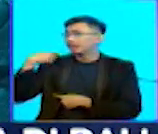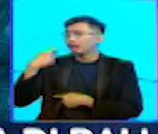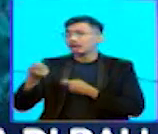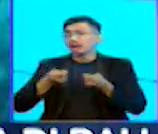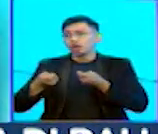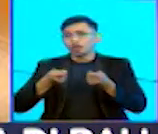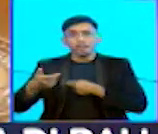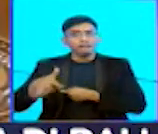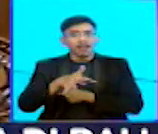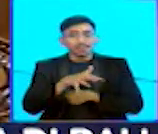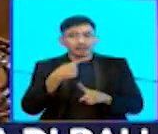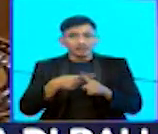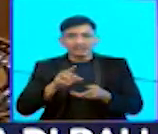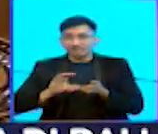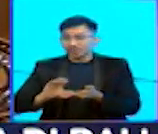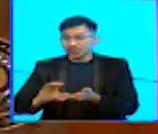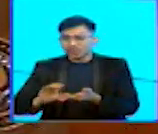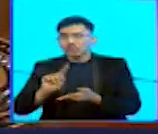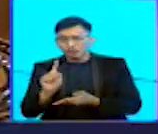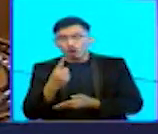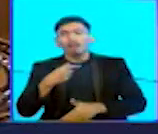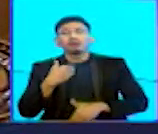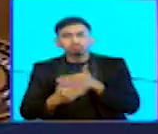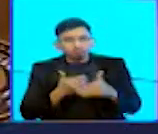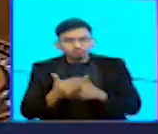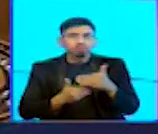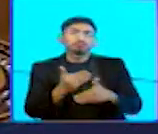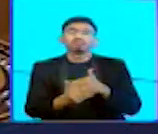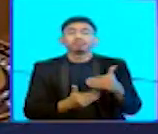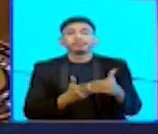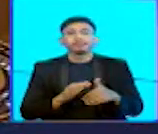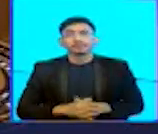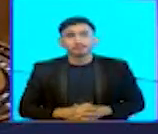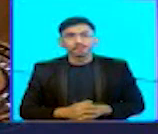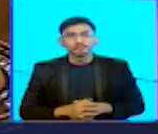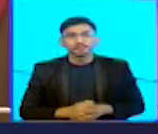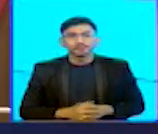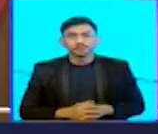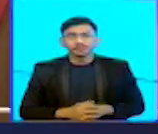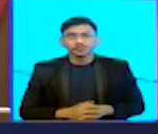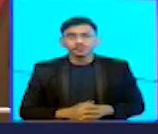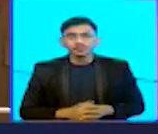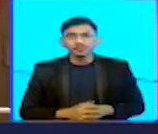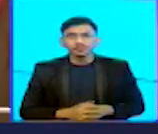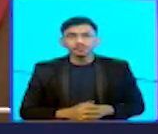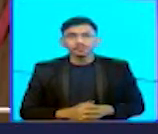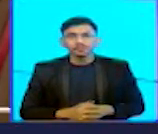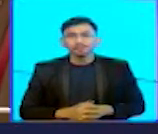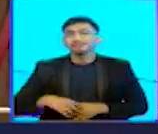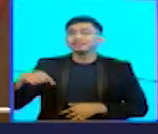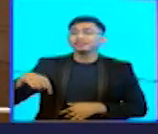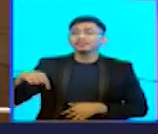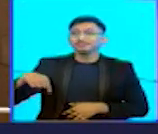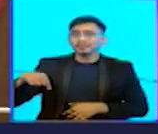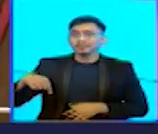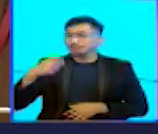Investasi. WFB ini terus kita siapkan, termasuk juga yang ingin saya sasar adalah kesiapan para UMKM-UMKM